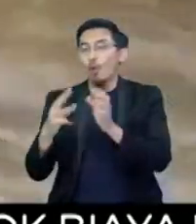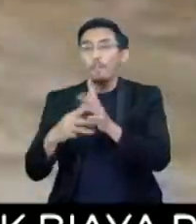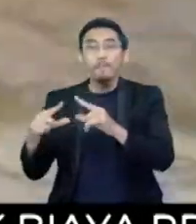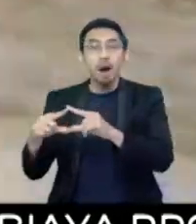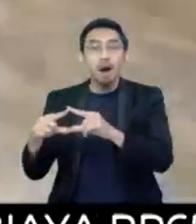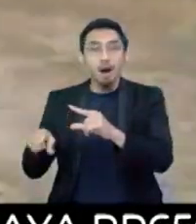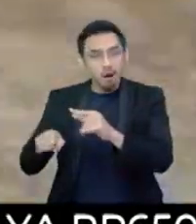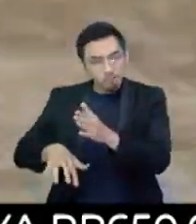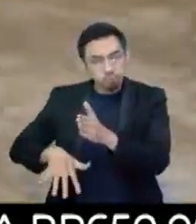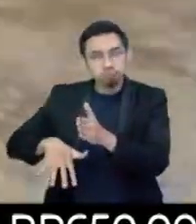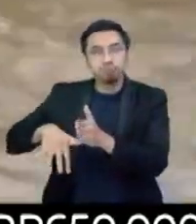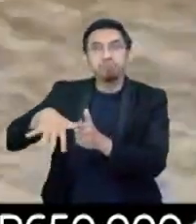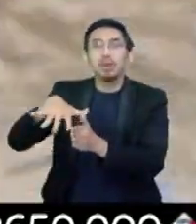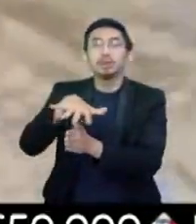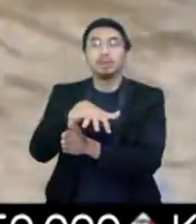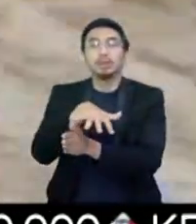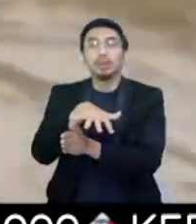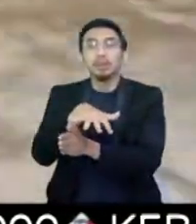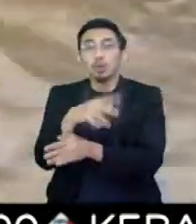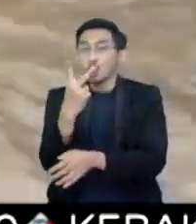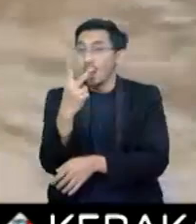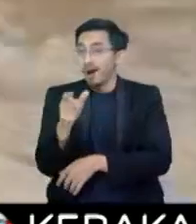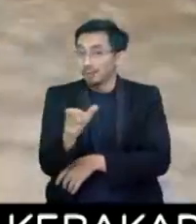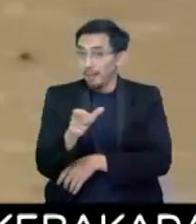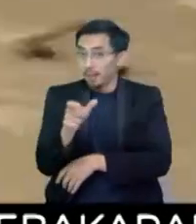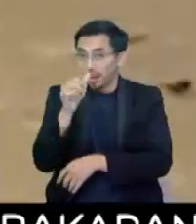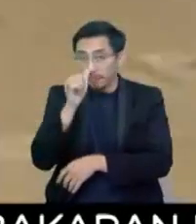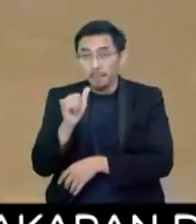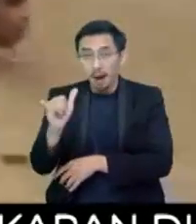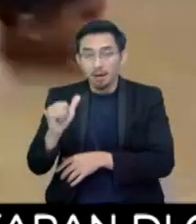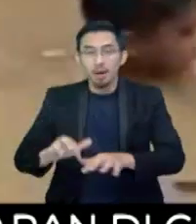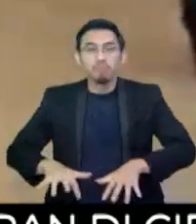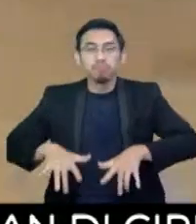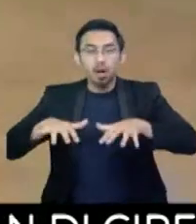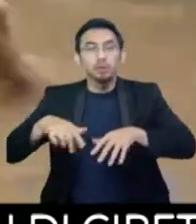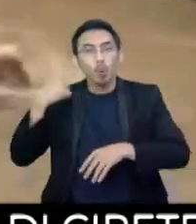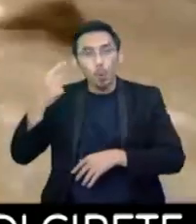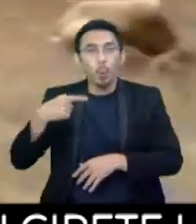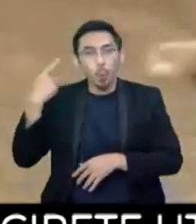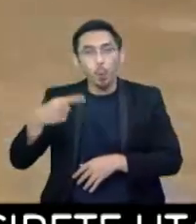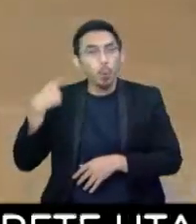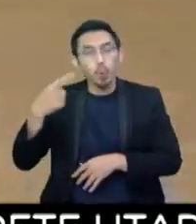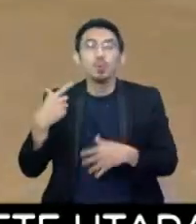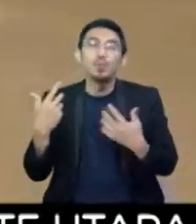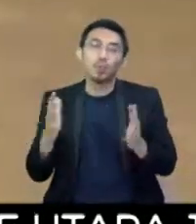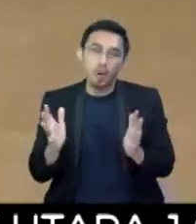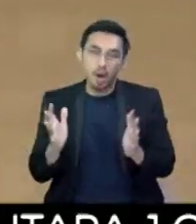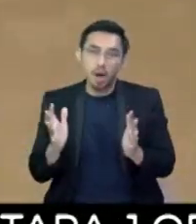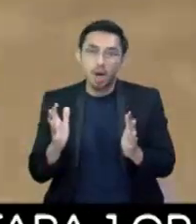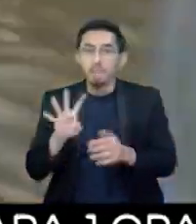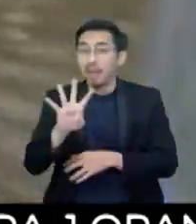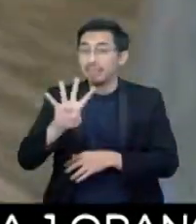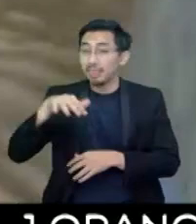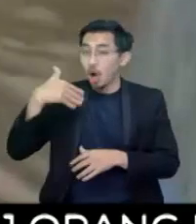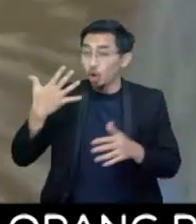Dua kecamatan di Pandeglang dikenal sebagai wilayah rawan banjir. Kali ini banjir pertama kali terjadi setelah 4 tahun terakhir wilayah